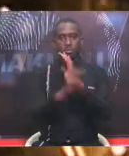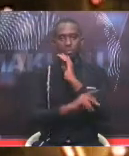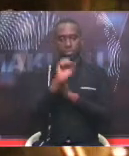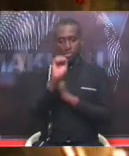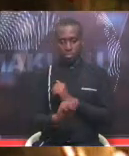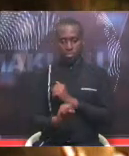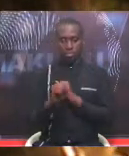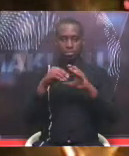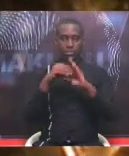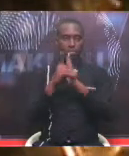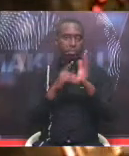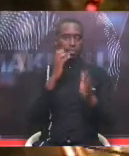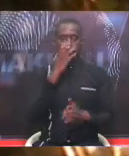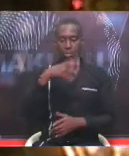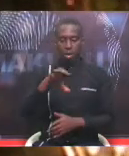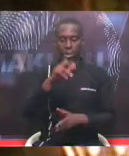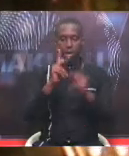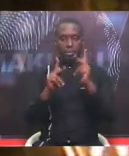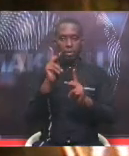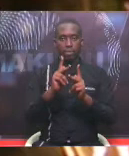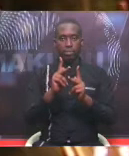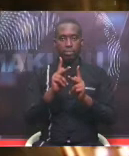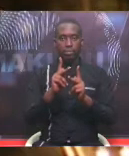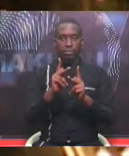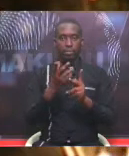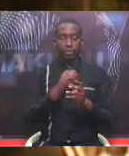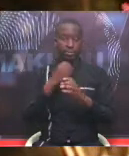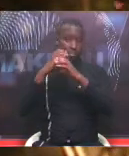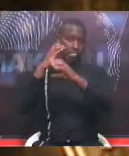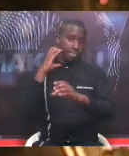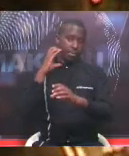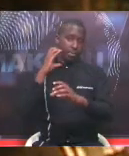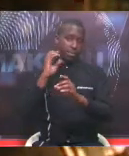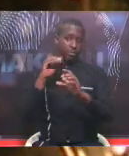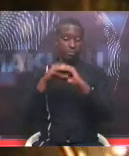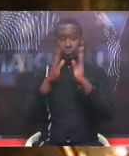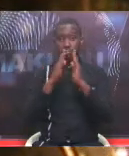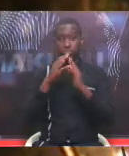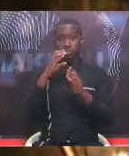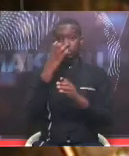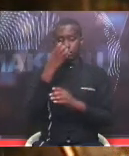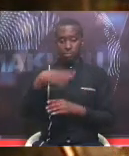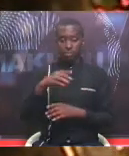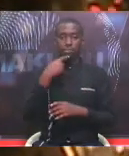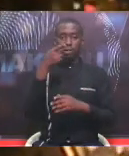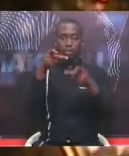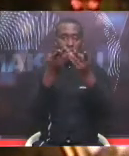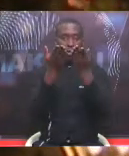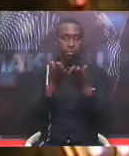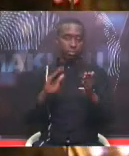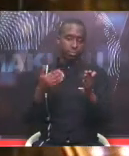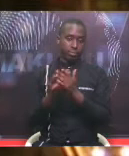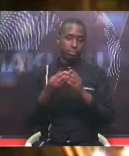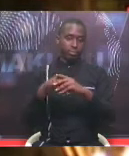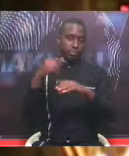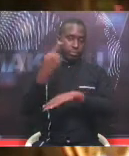iyi ntara y'amajyepfo mu karere ka Muhanga hari abatega imodoka za bisi mu mujyi wa Muhanga muri igare rero bavuga yuko iyo bigeze